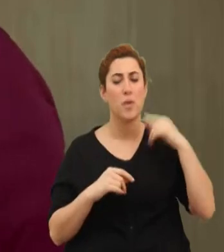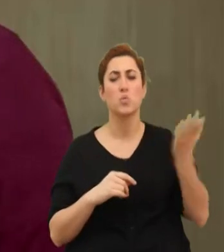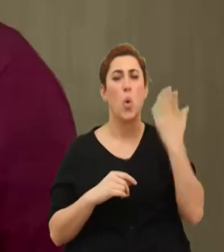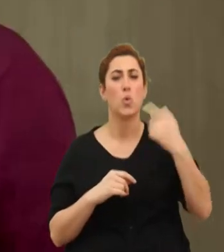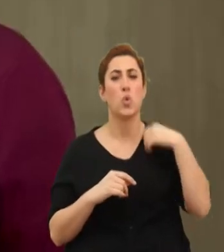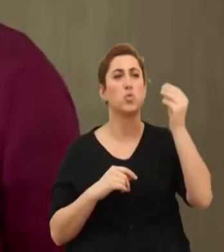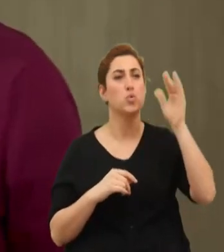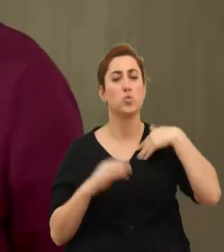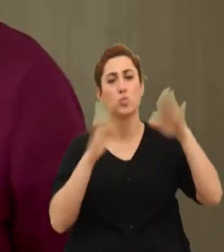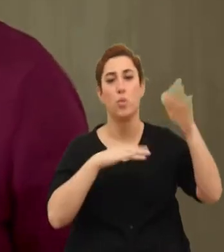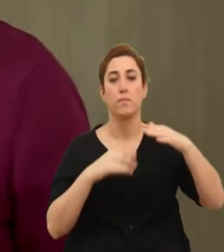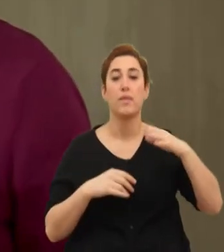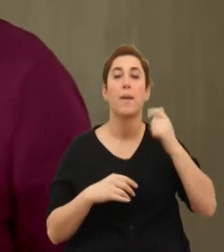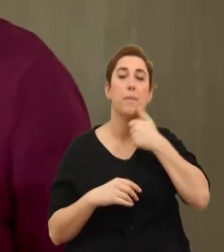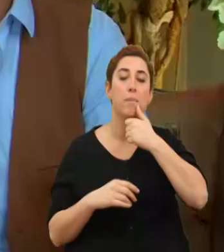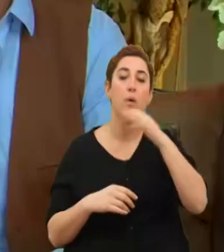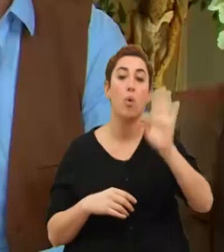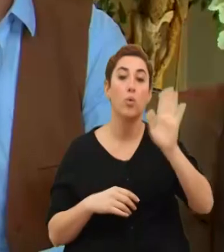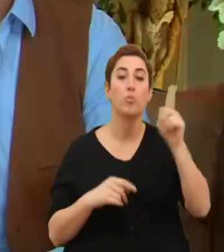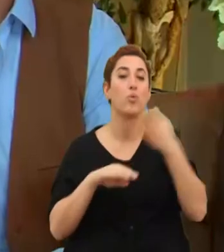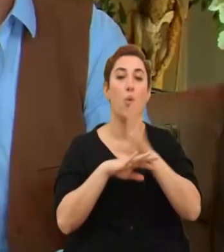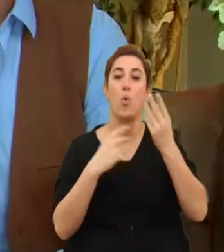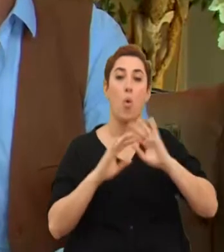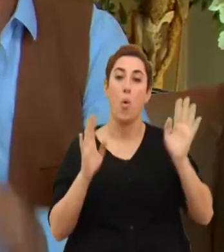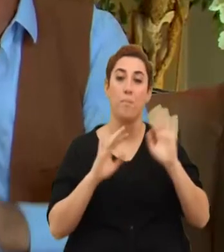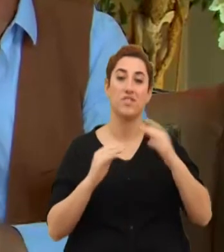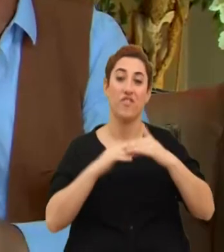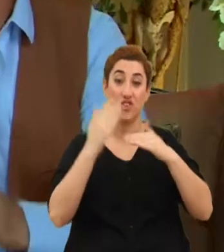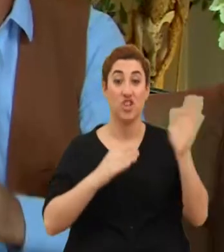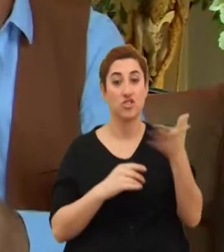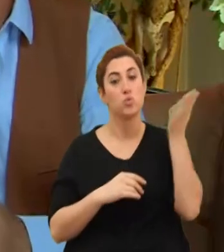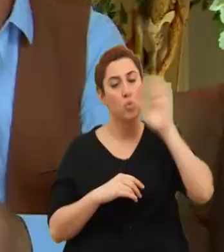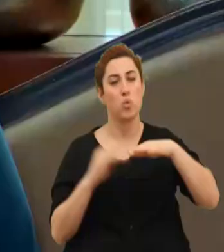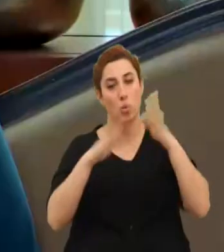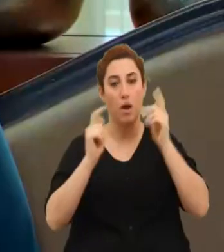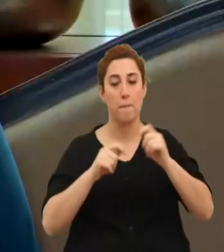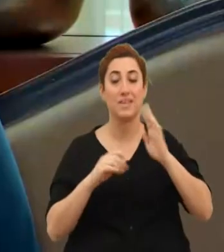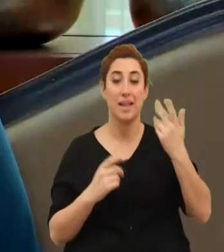çok da dalmıştım o odaya. Yok baba, bu doğru olmaz. Dışarı çıksın sonra